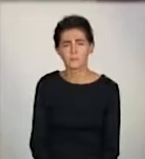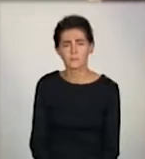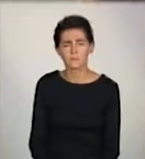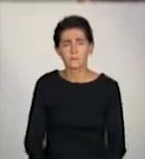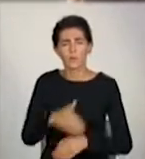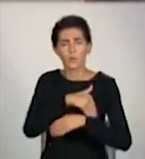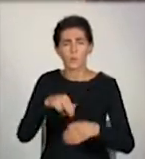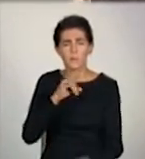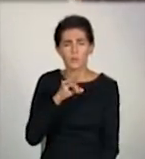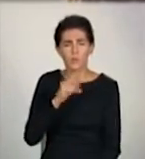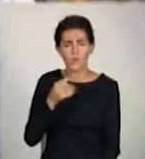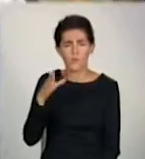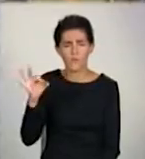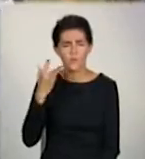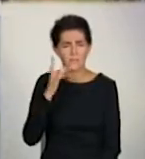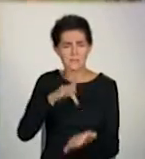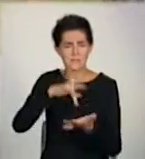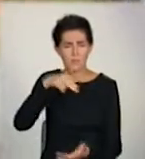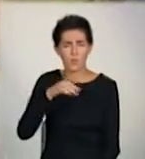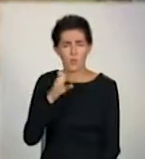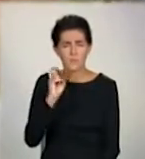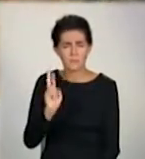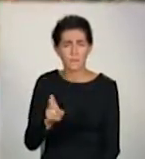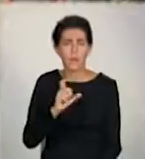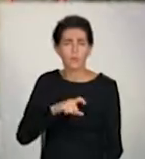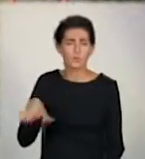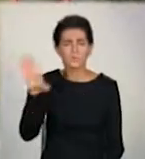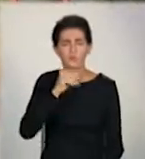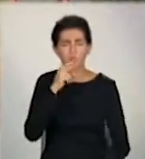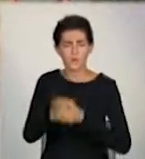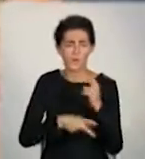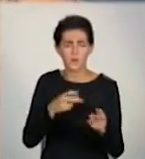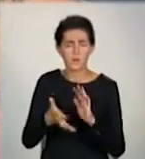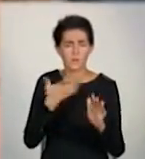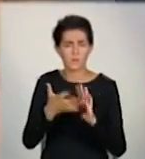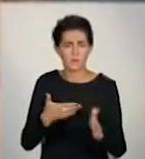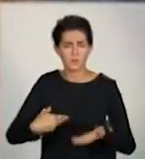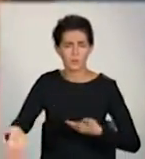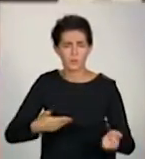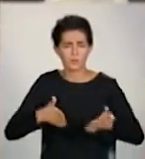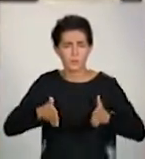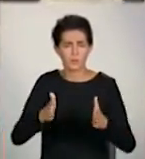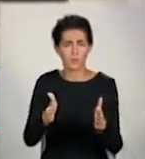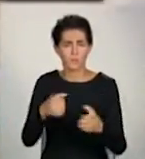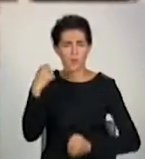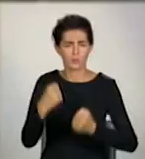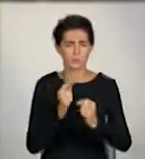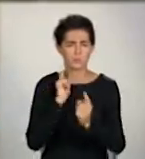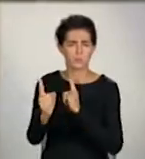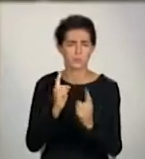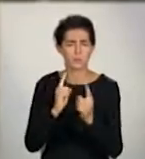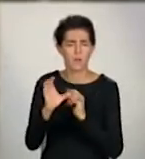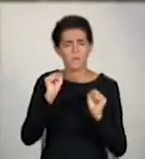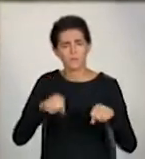Вулиця Пирогова у самому центрі Покровська. Жителі скаржаться на відсутність тротуарів. Ви самі бачите, що машини їздять туди-сюди,